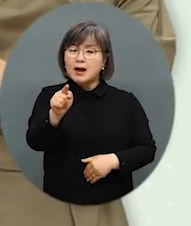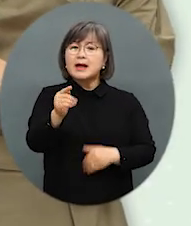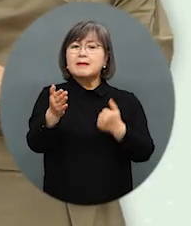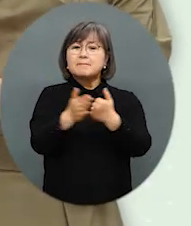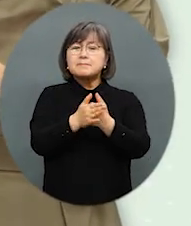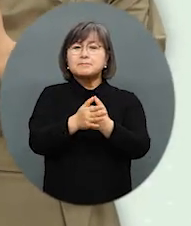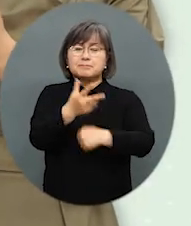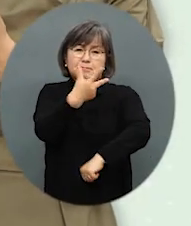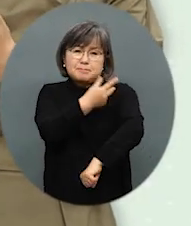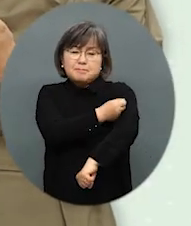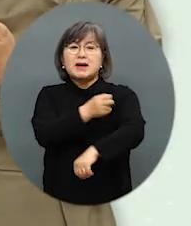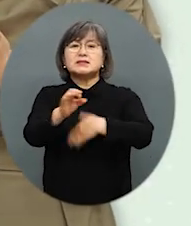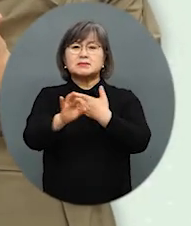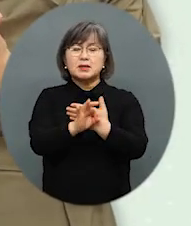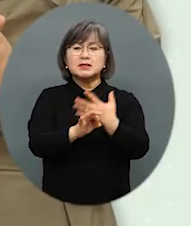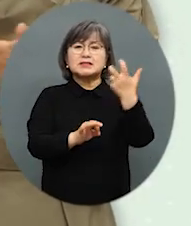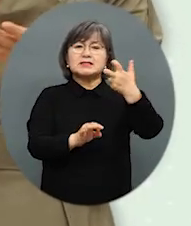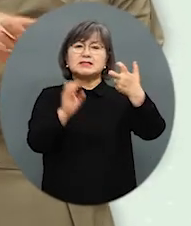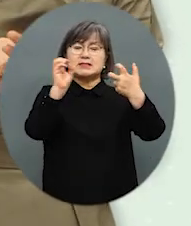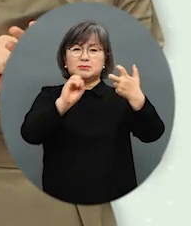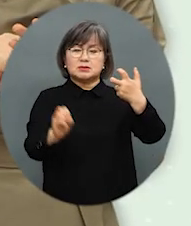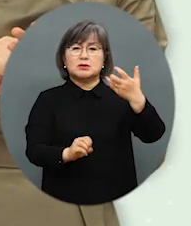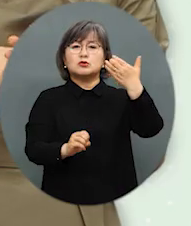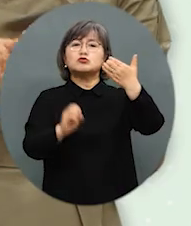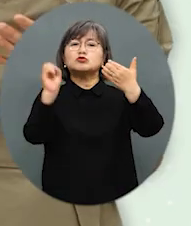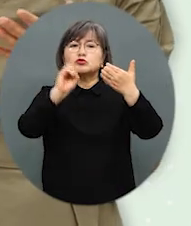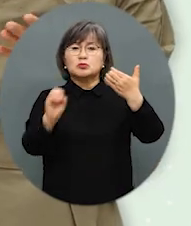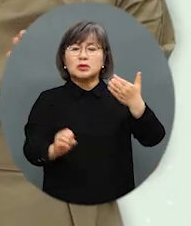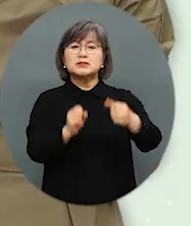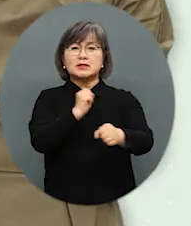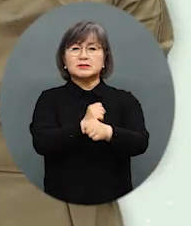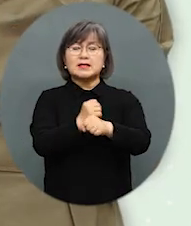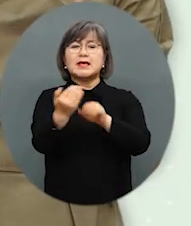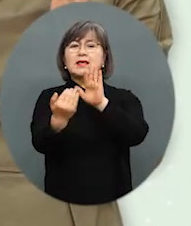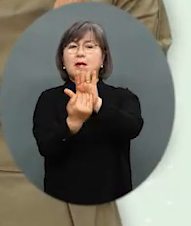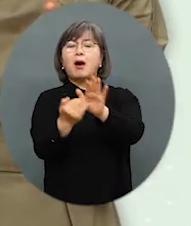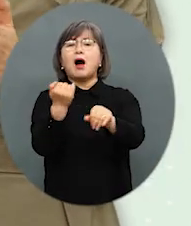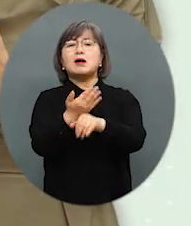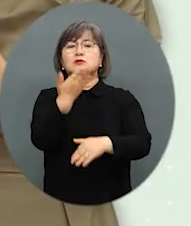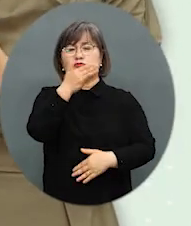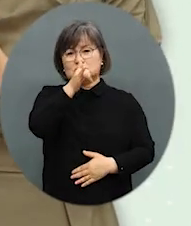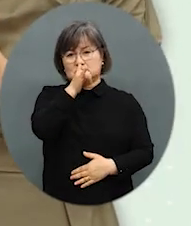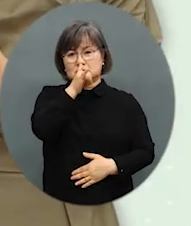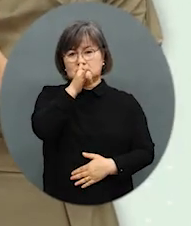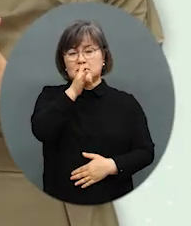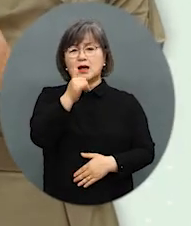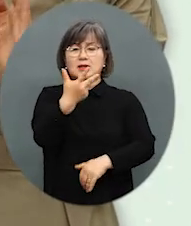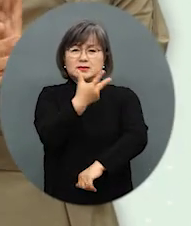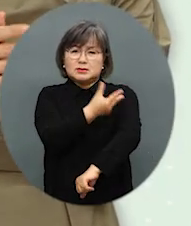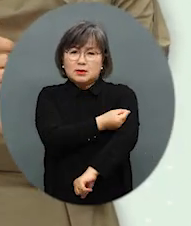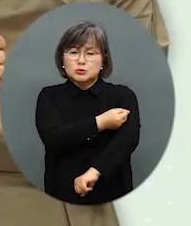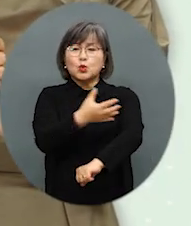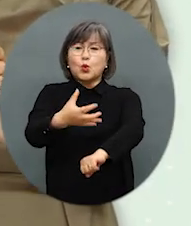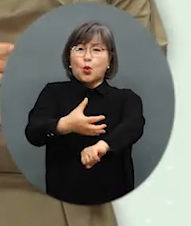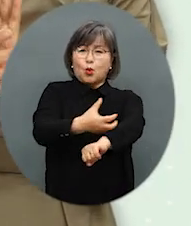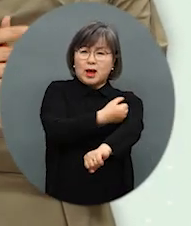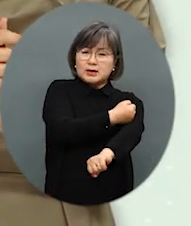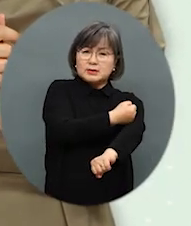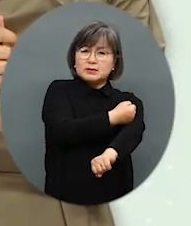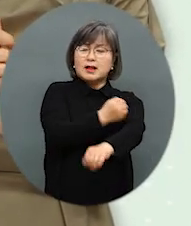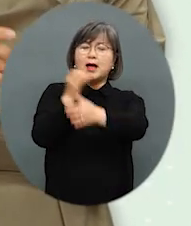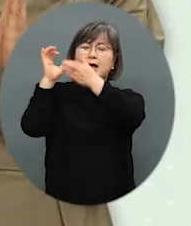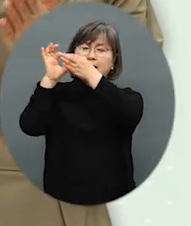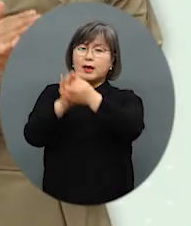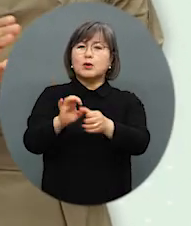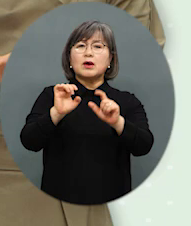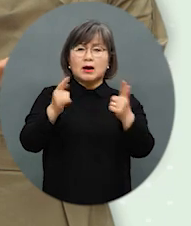거라고 예상되는 그러한 백신을 만들면 70%에서 90%까지 예방할 수 있어요. 예방접종의